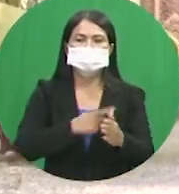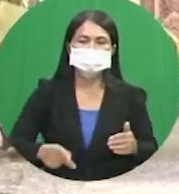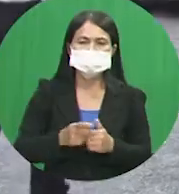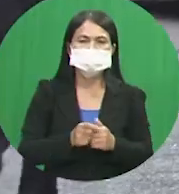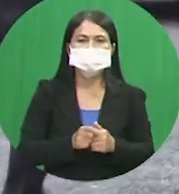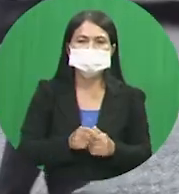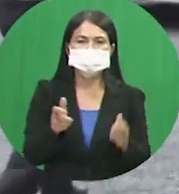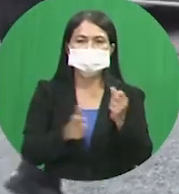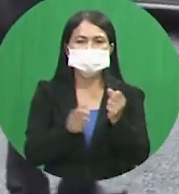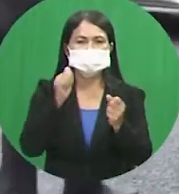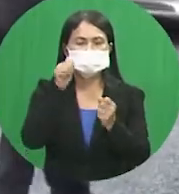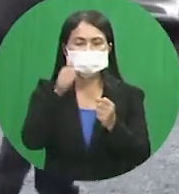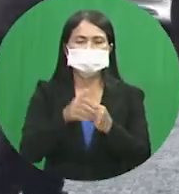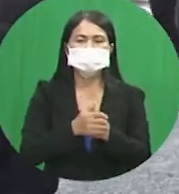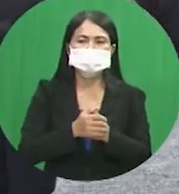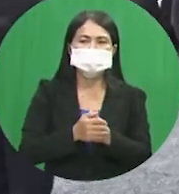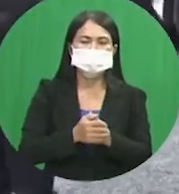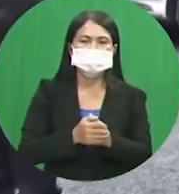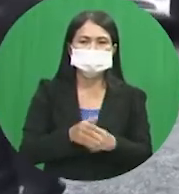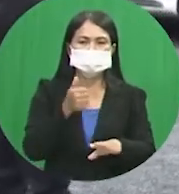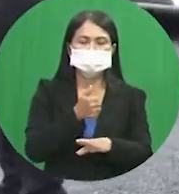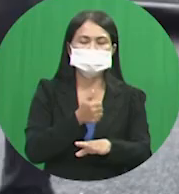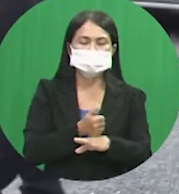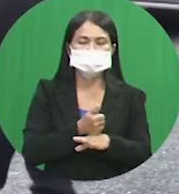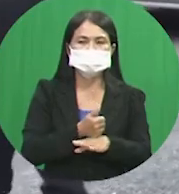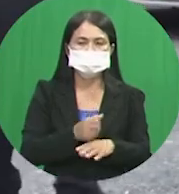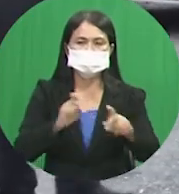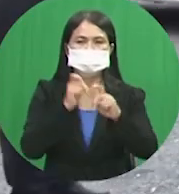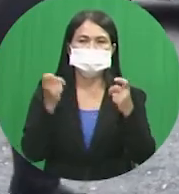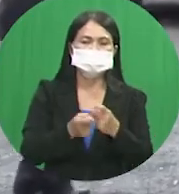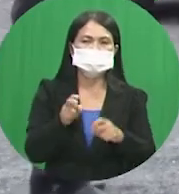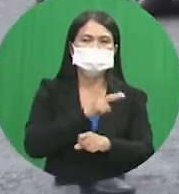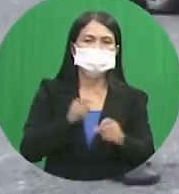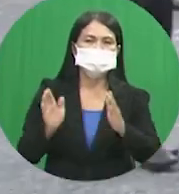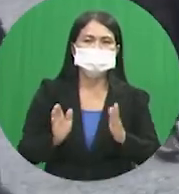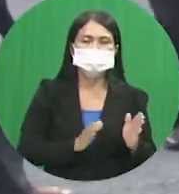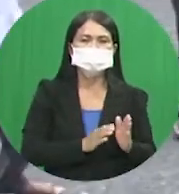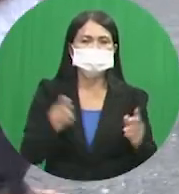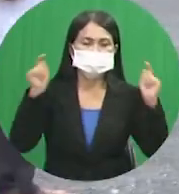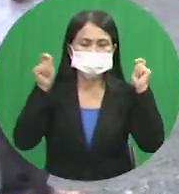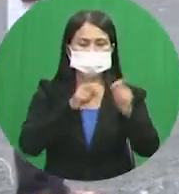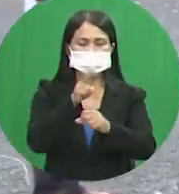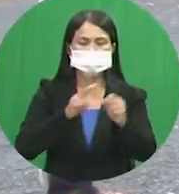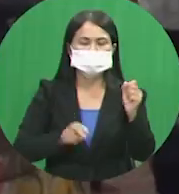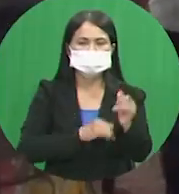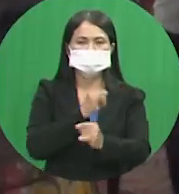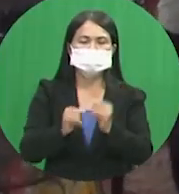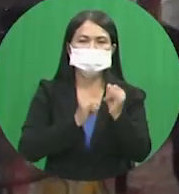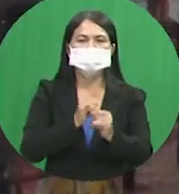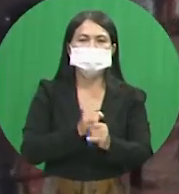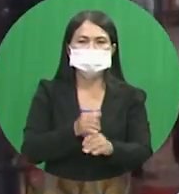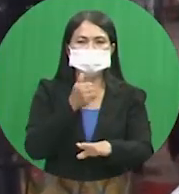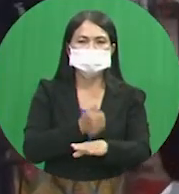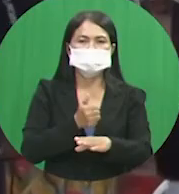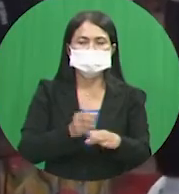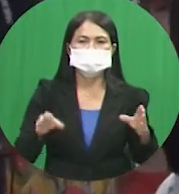อนุประเทียนอาจันไตรหนึ่งจีอาเกะเลขาธิการคณะกรรมการติกาเจียริบจอมบอนเจียอันตรายเจียหนึ่งจีประเ